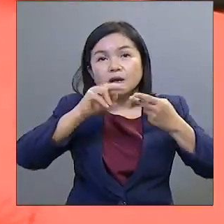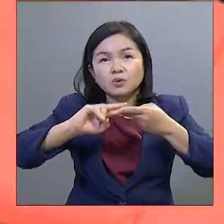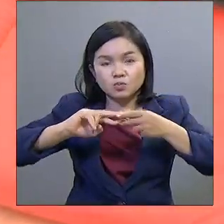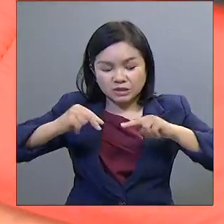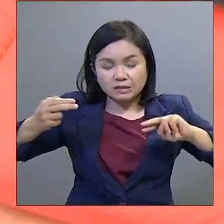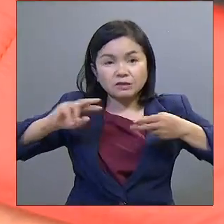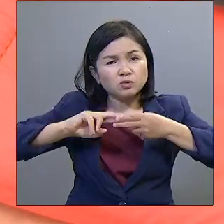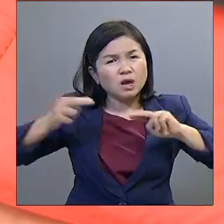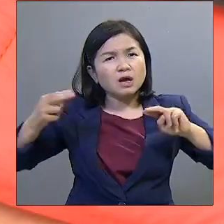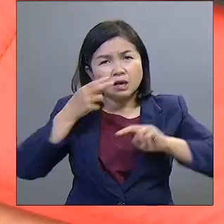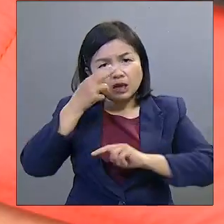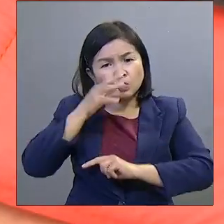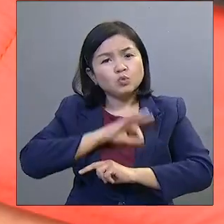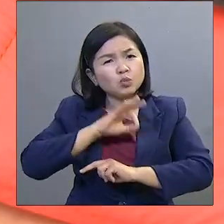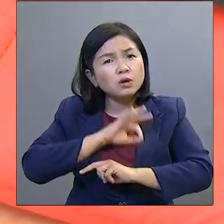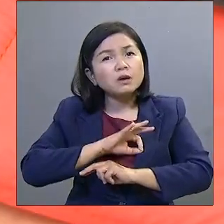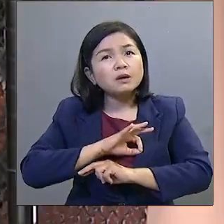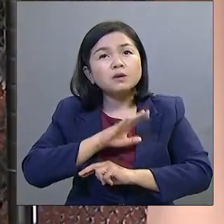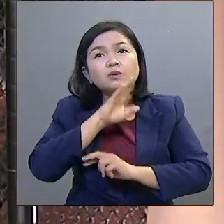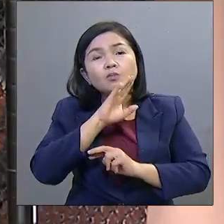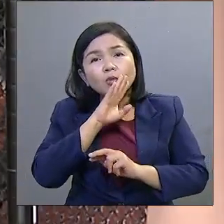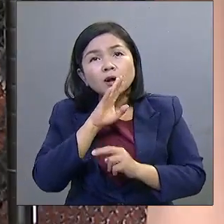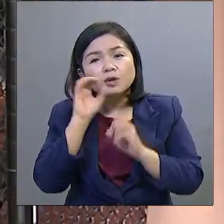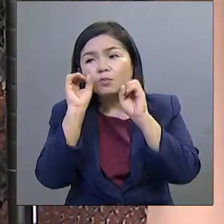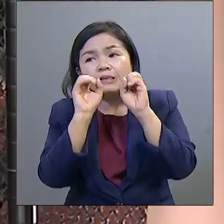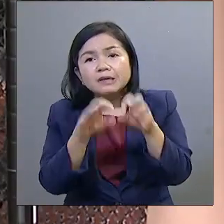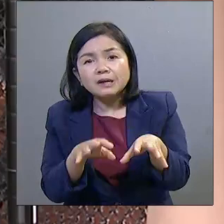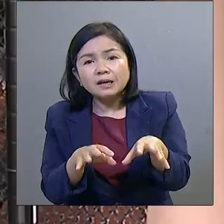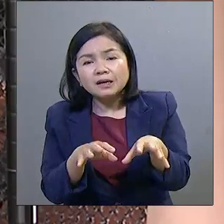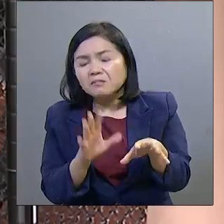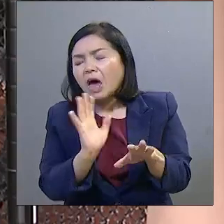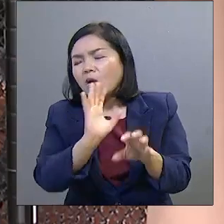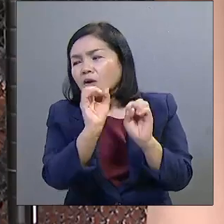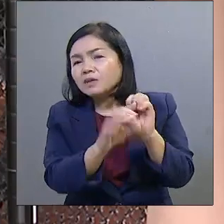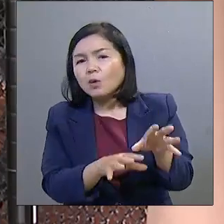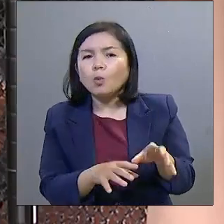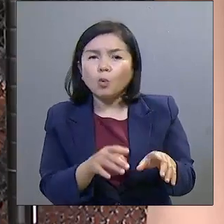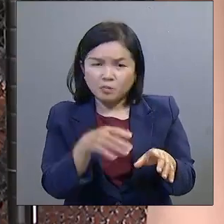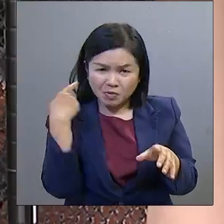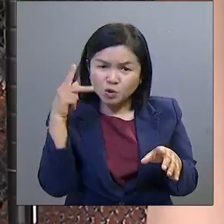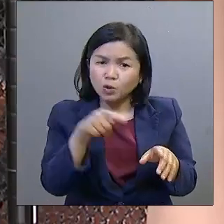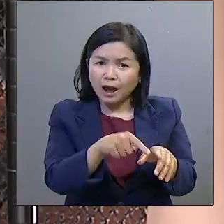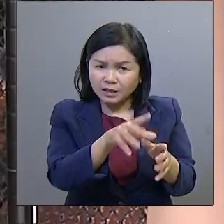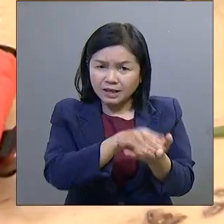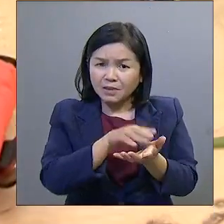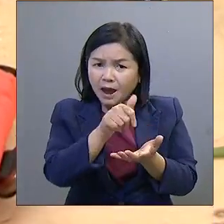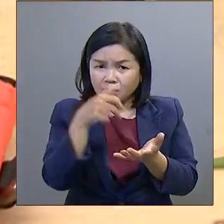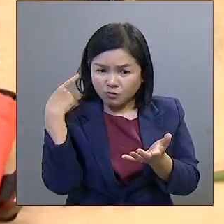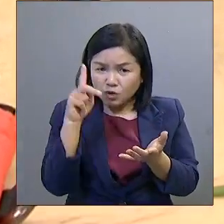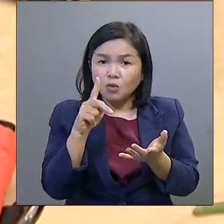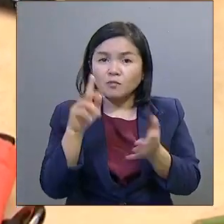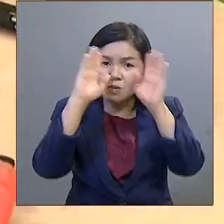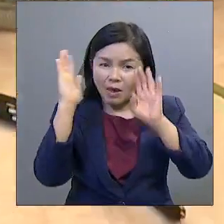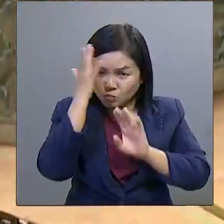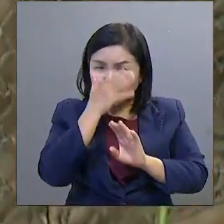องอ่ะพี่รู้สึกว่ามันถ้าสมมติมันจะถูกนำไปทิ้งมันยังน่าเสียดายอ่ะเพราะว่ามันมีเอกลักษณ์ของมัน